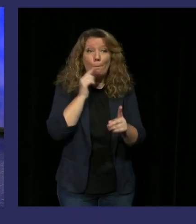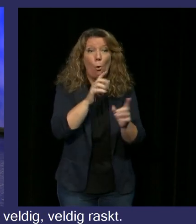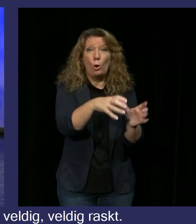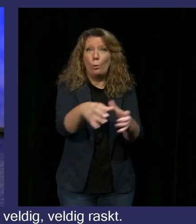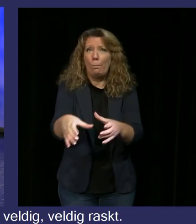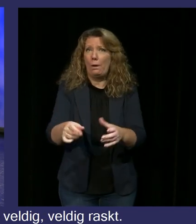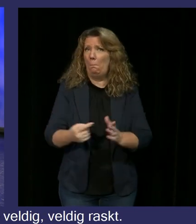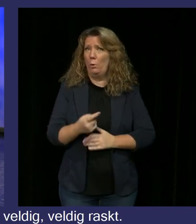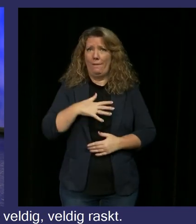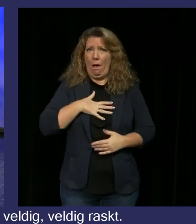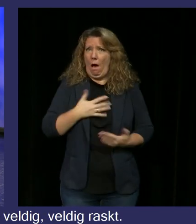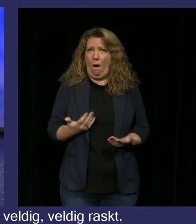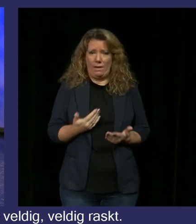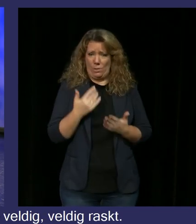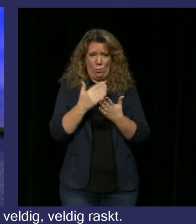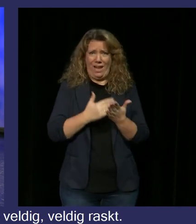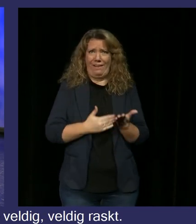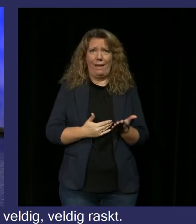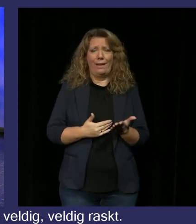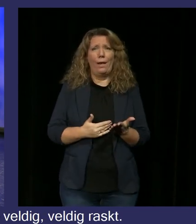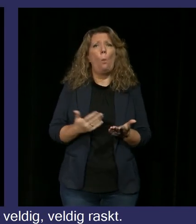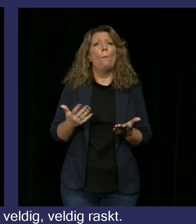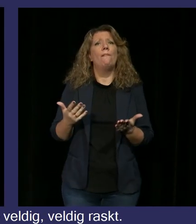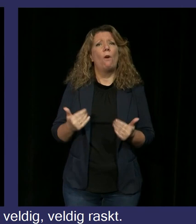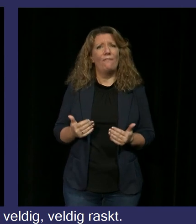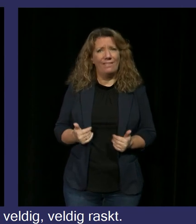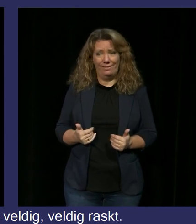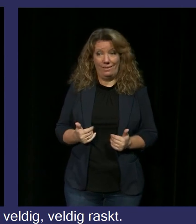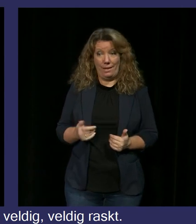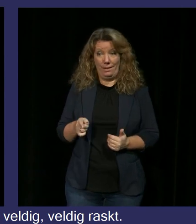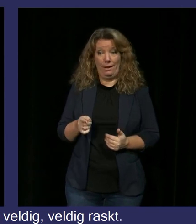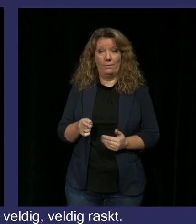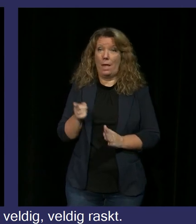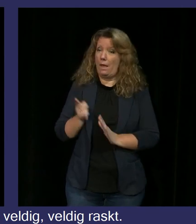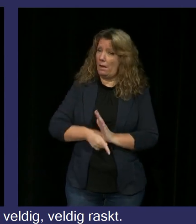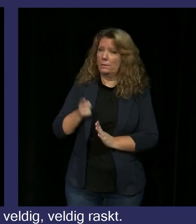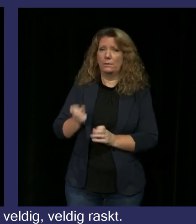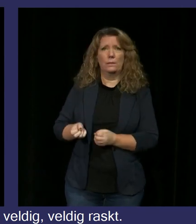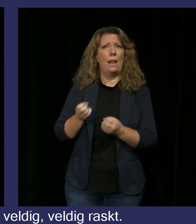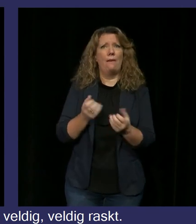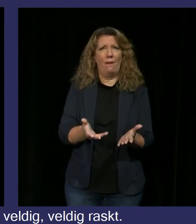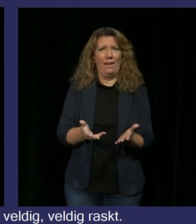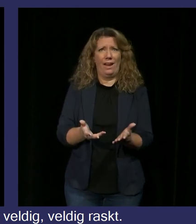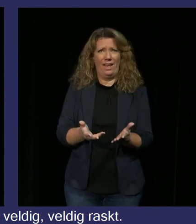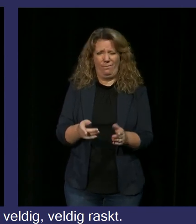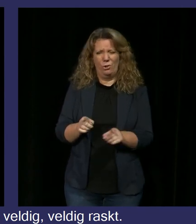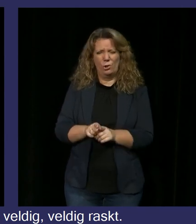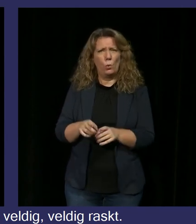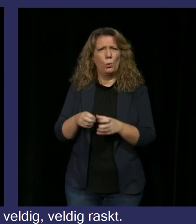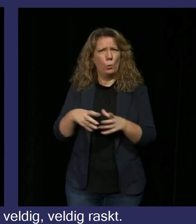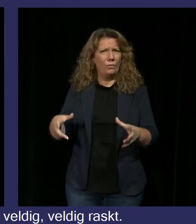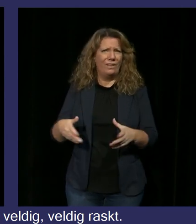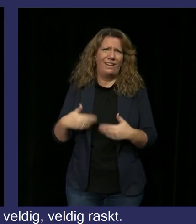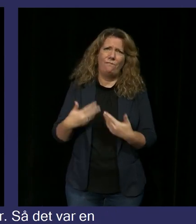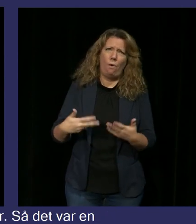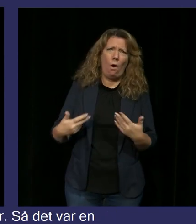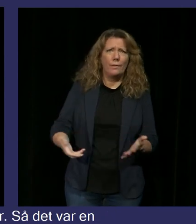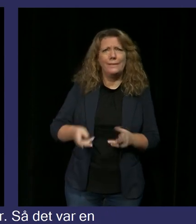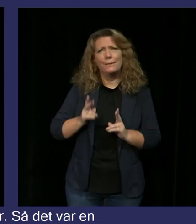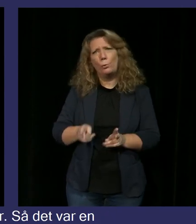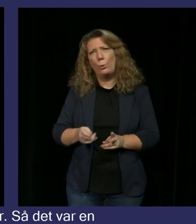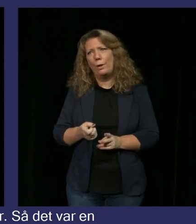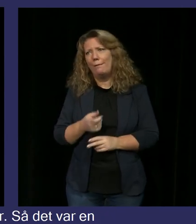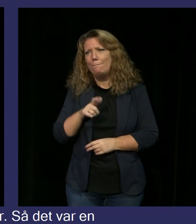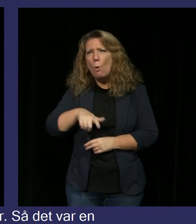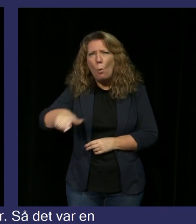engang. Og så er det forventningen om å levere noe veldig, veldig raskt. På sånn type utvikling som ofte tar kanskje måneder og år, mens